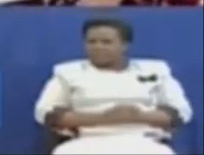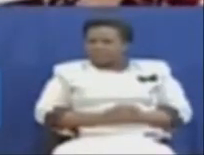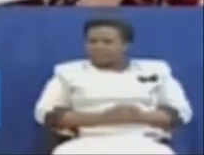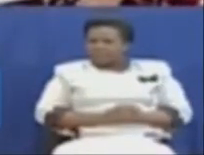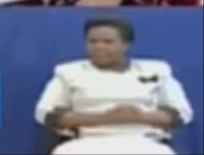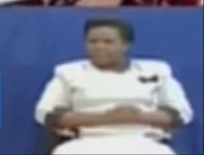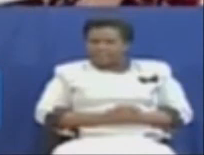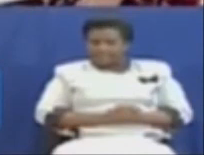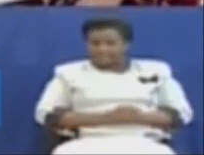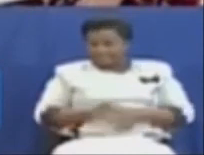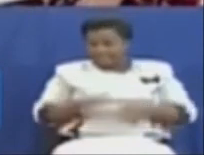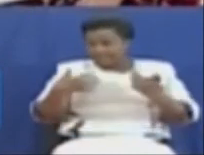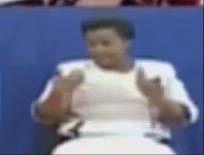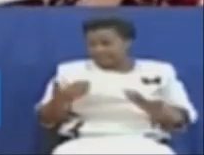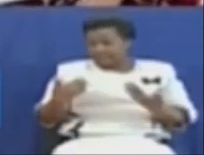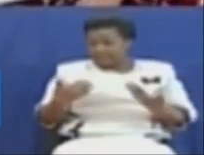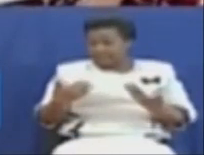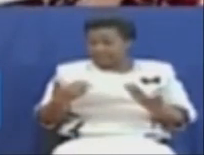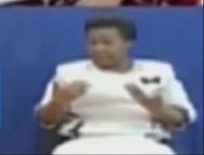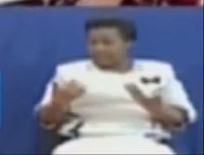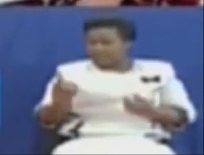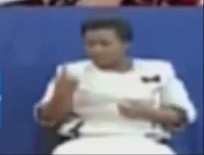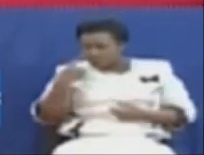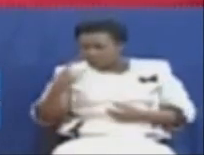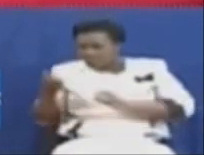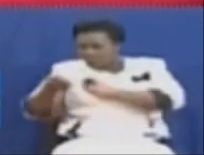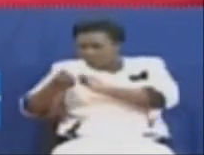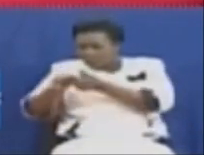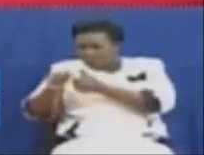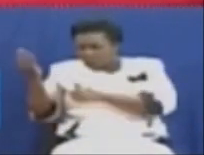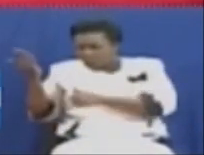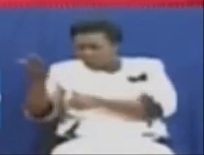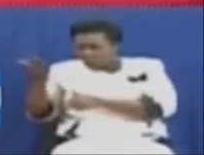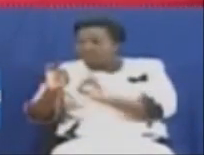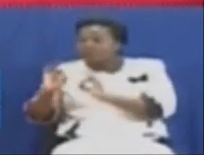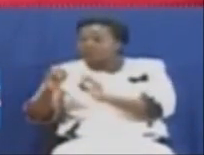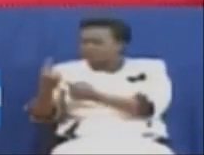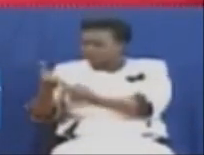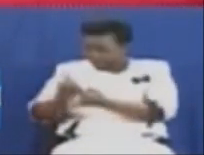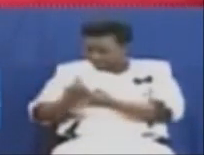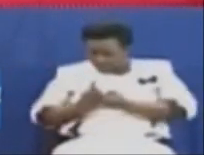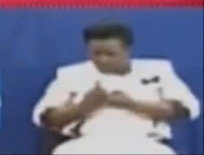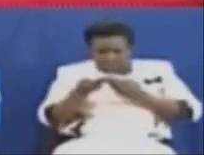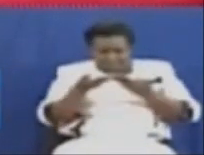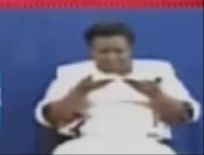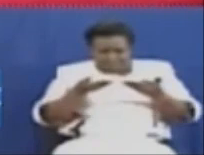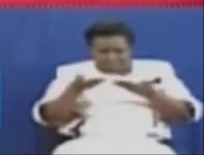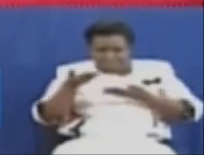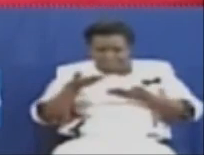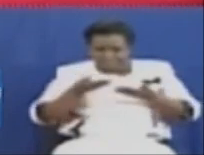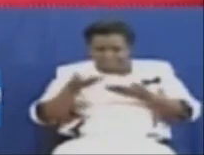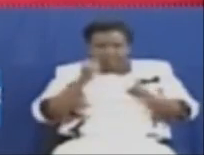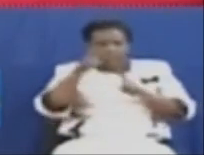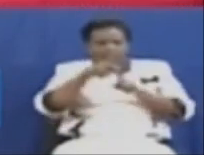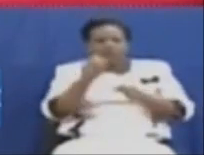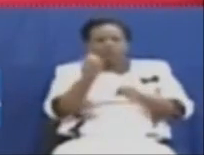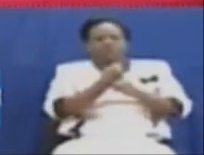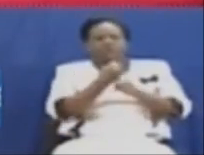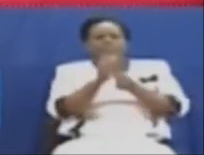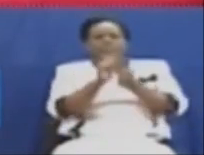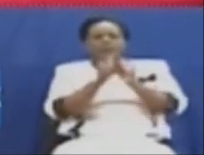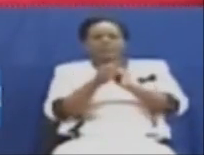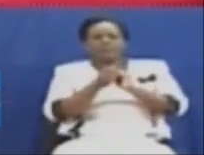Kuna jambo lote lile, una uhuru wa kubadilishana mawazo ili tuone wapi tusaidie katika kufanya jambo hilo liweze